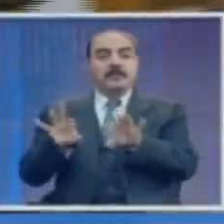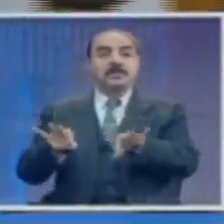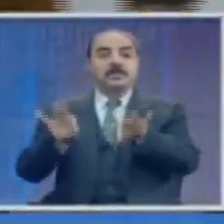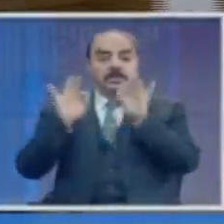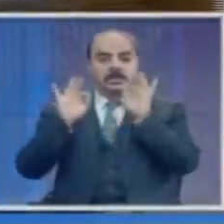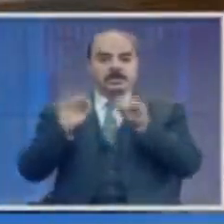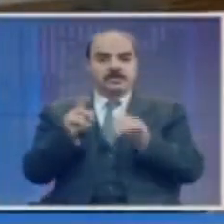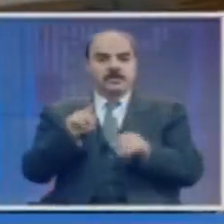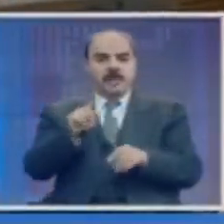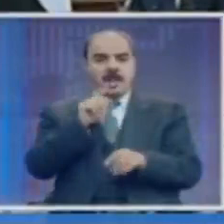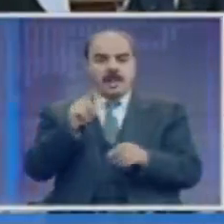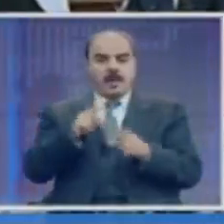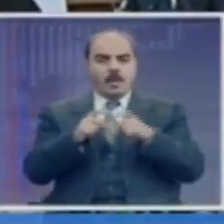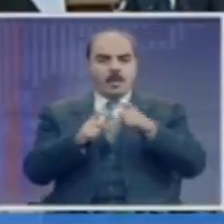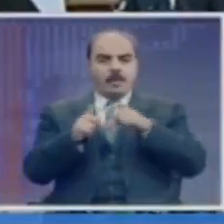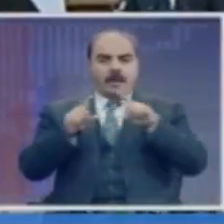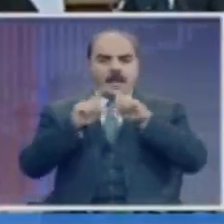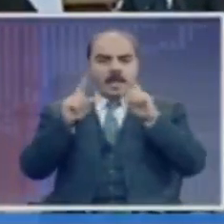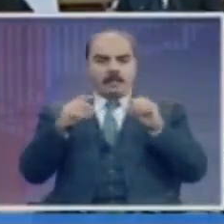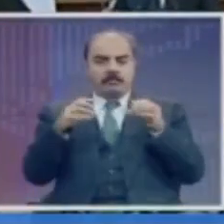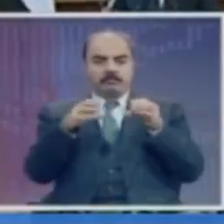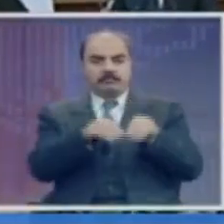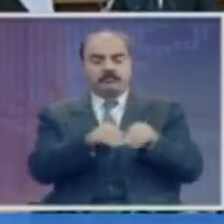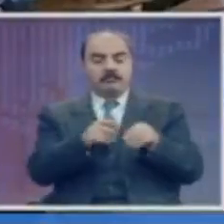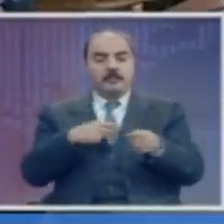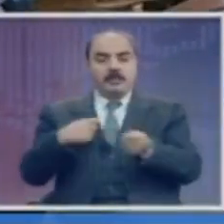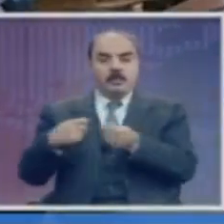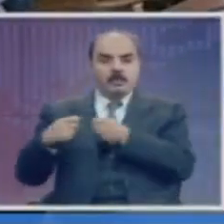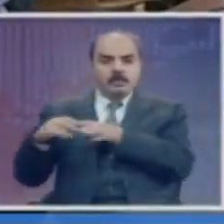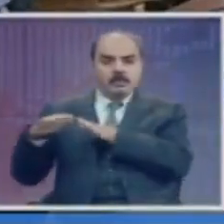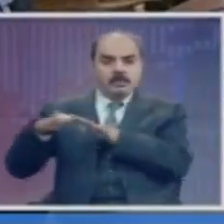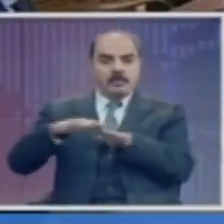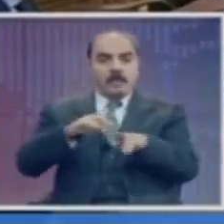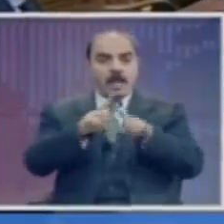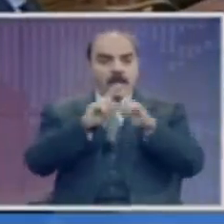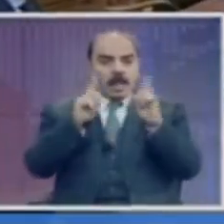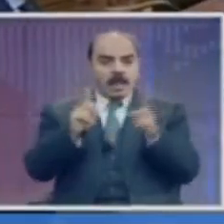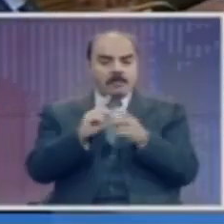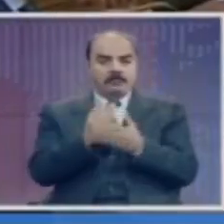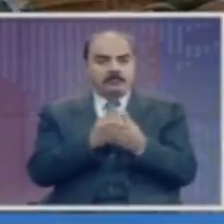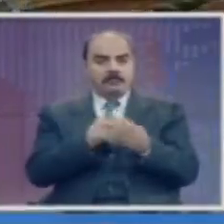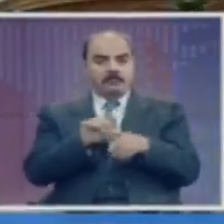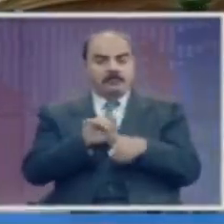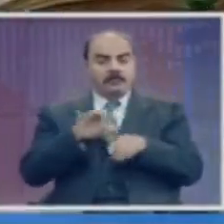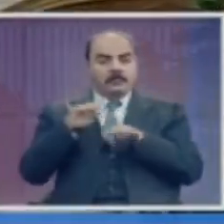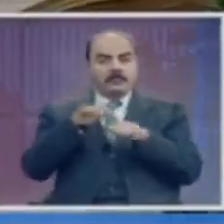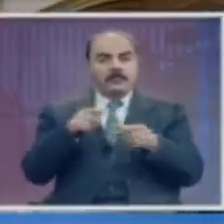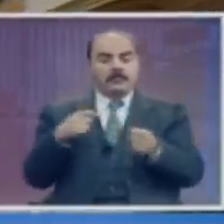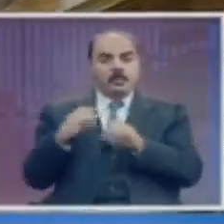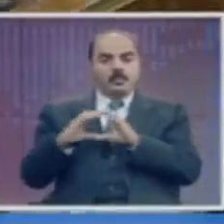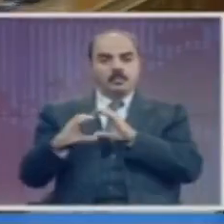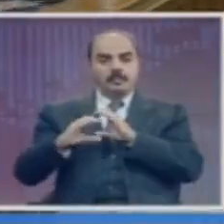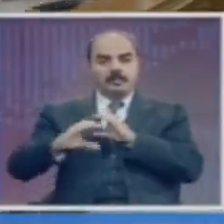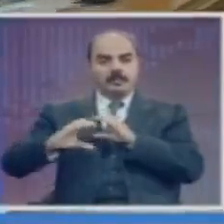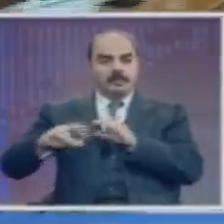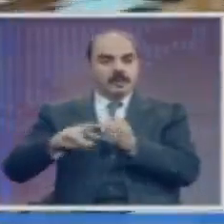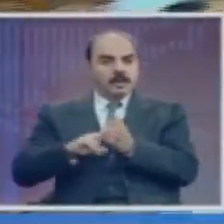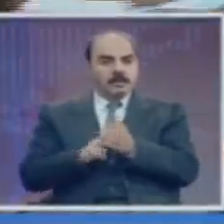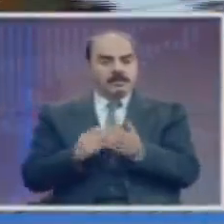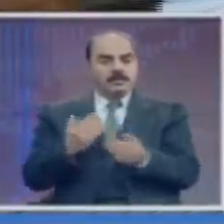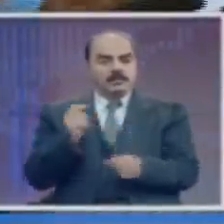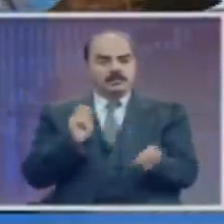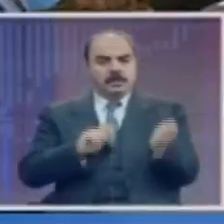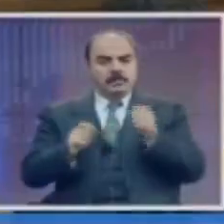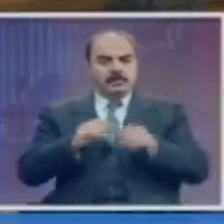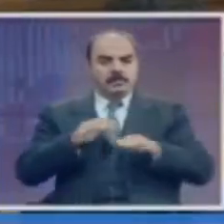مصر الدولية للألعاب الأولمبية ومدينة الخيول العالمية والمحطة المركزية للحافلات، فضلا عن متابعة سير